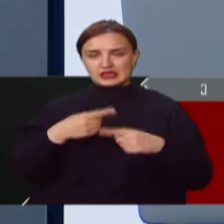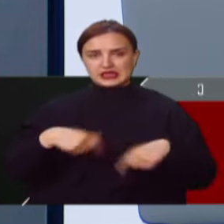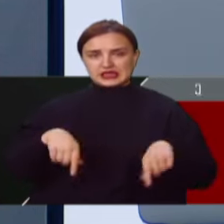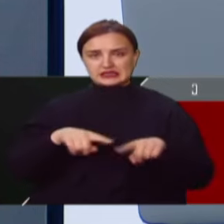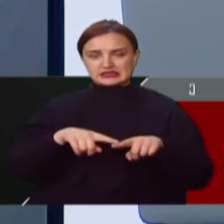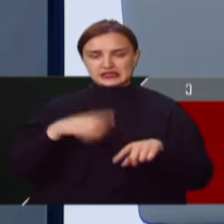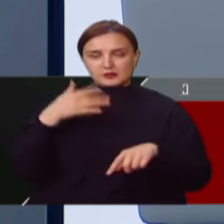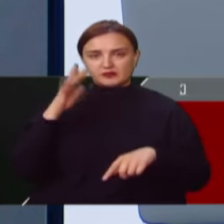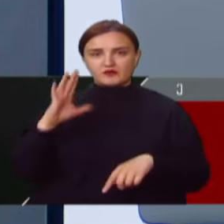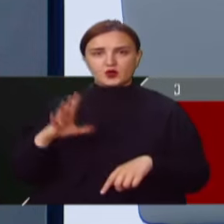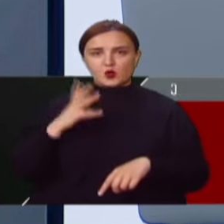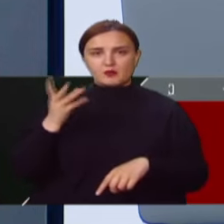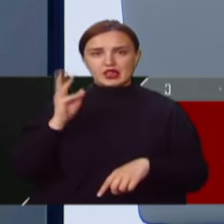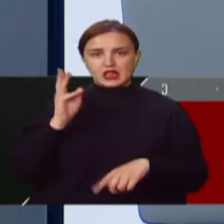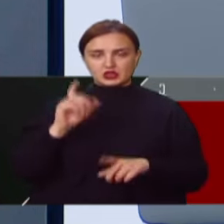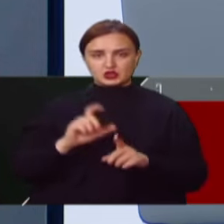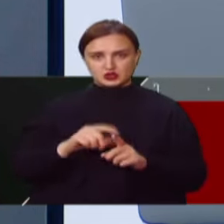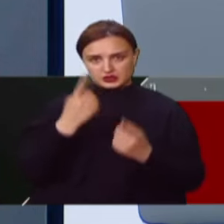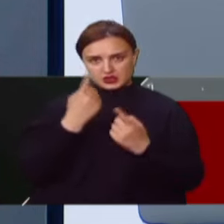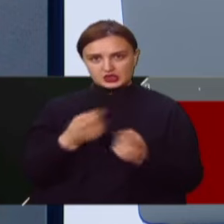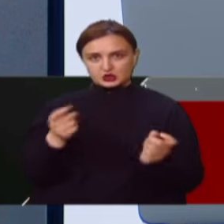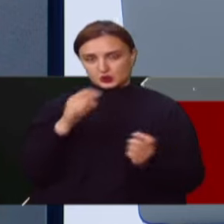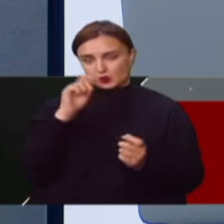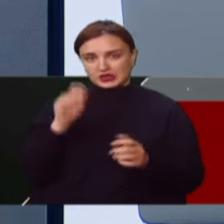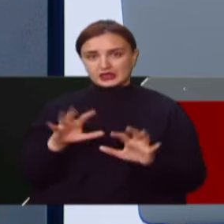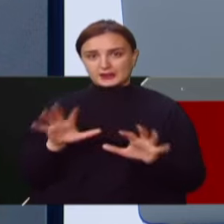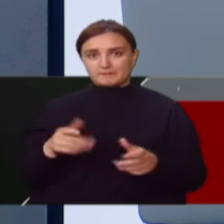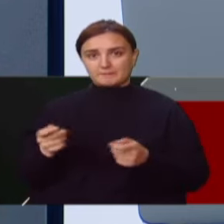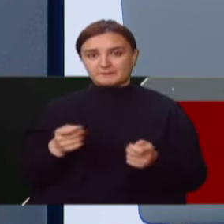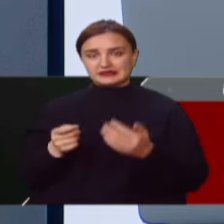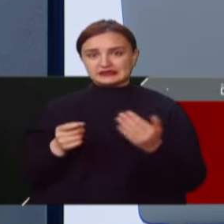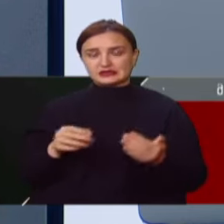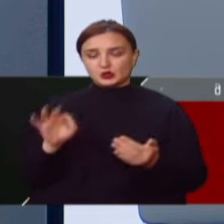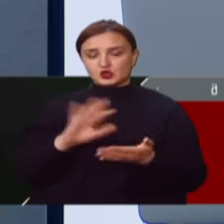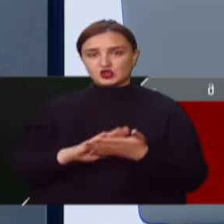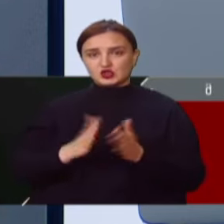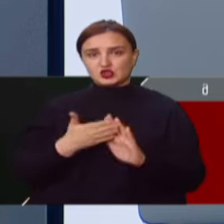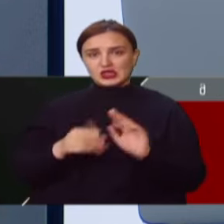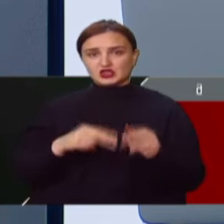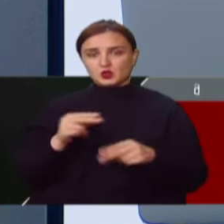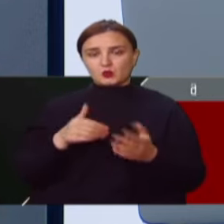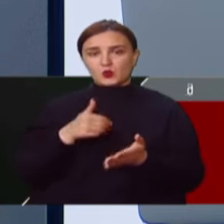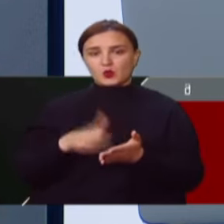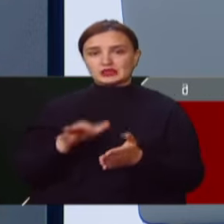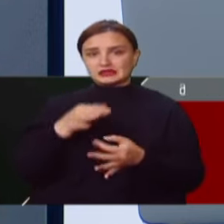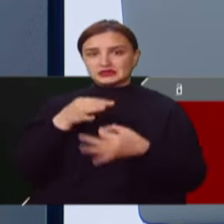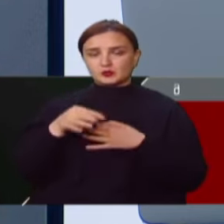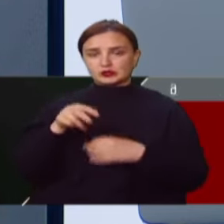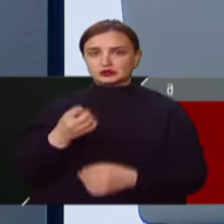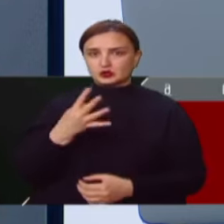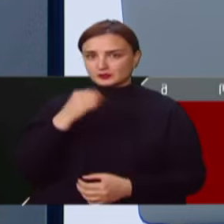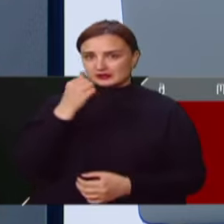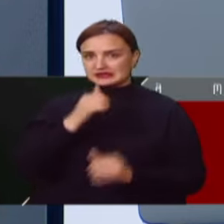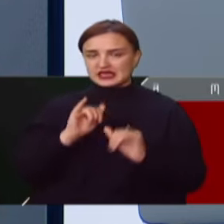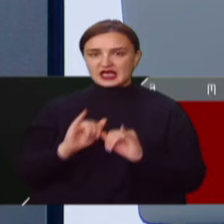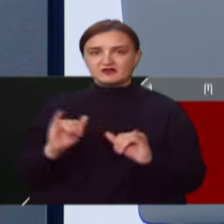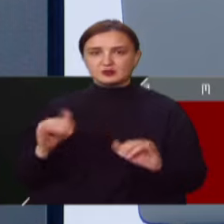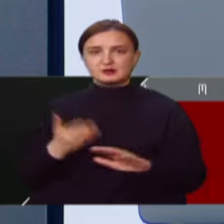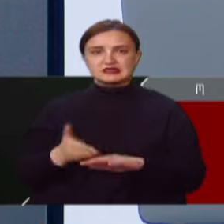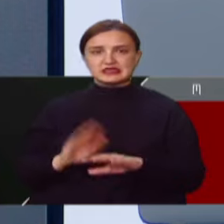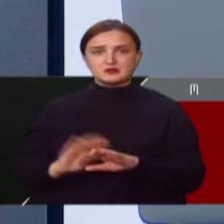მოსმენისას ამერიკის ყოფილი ელჩის მხრიდან გაშხერდა. უკრაინის პრეზიდენტის მხრიდან ასოცირების ხელშეკრულებაზე უარის საპასუხოდ 2014 წელს განვითარებული